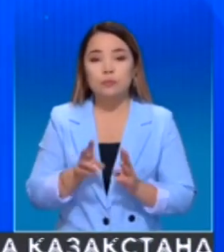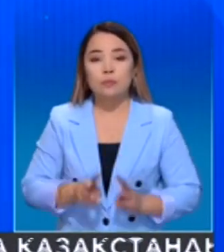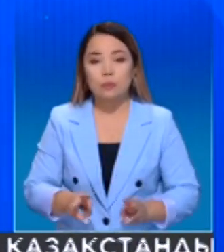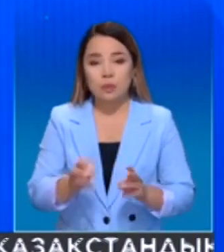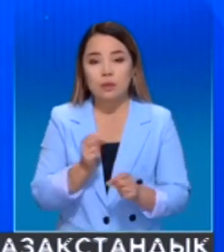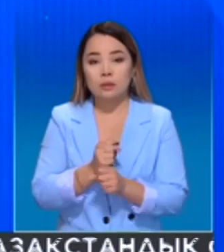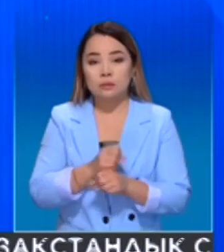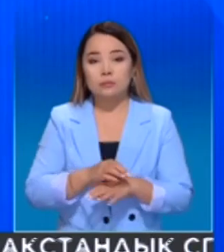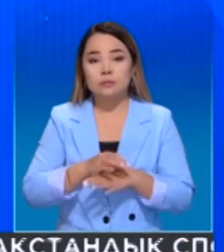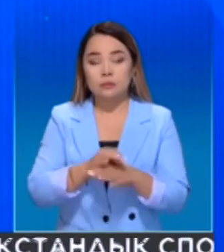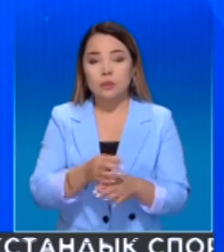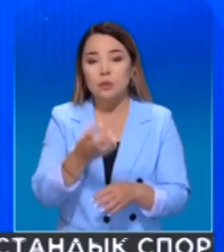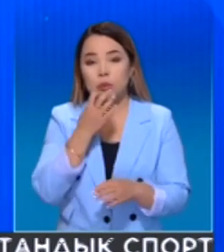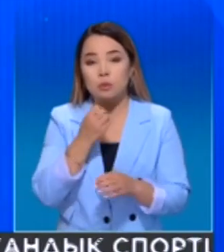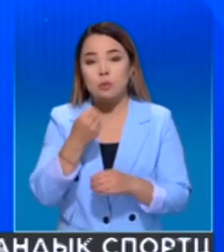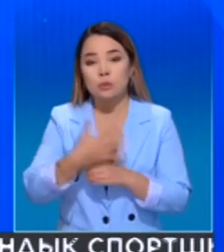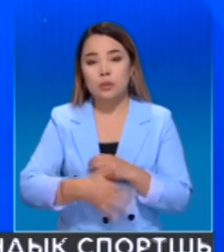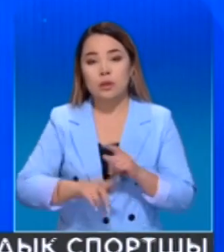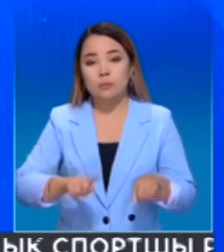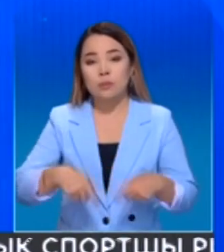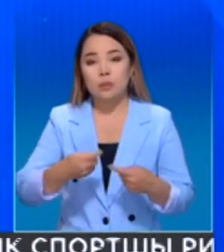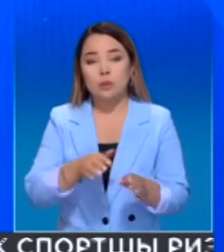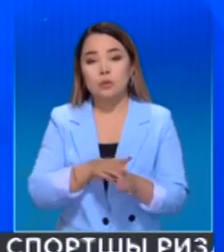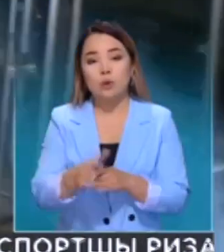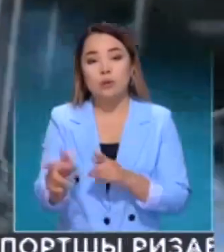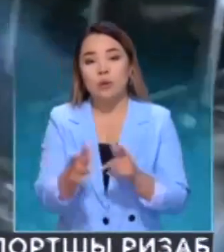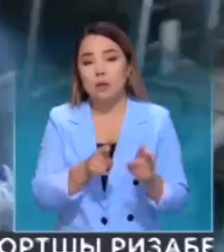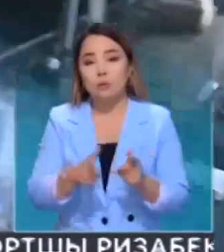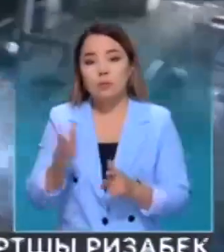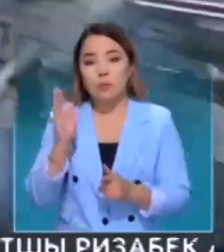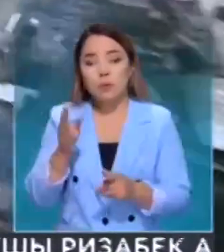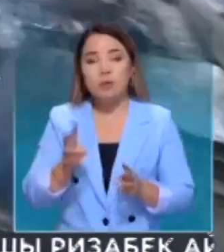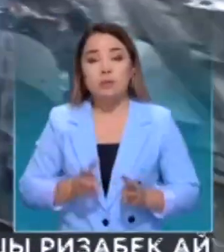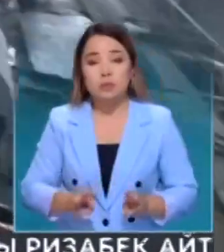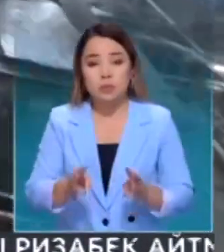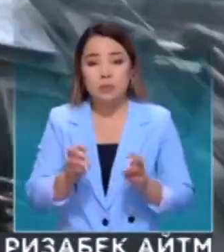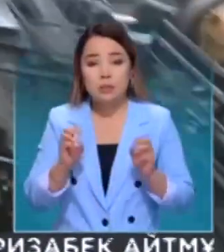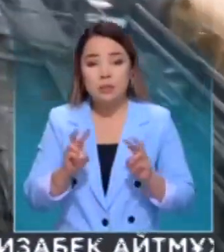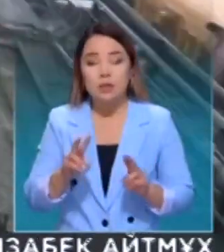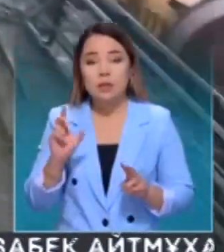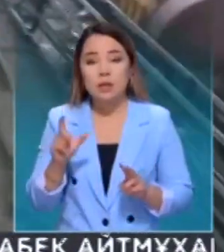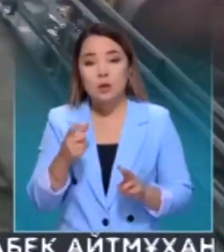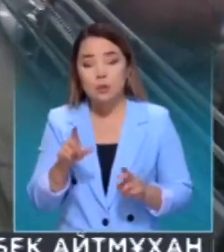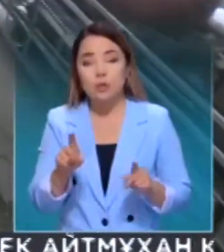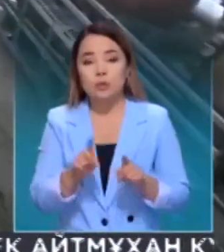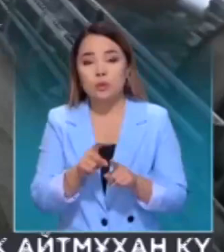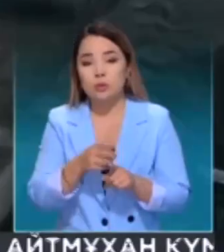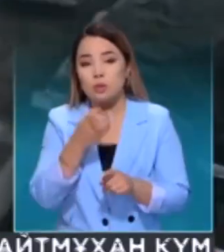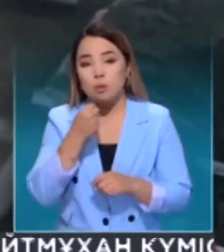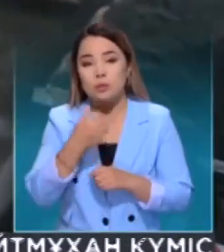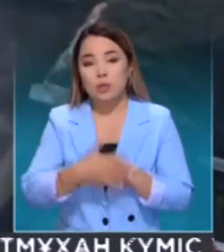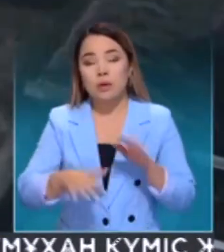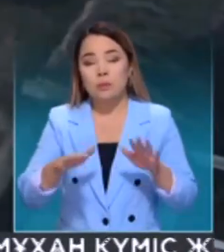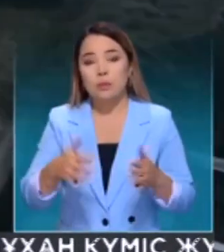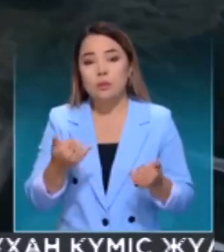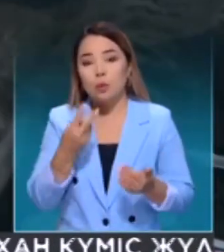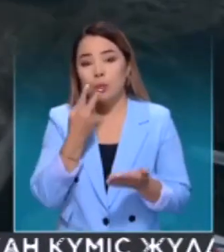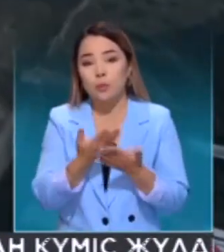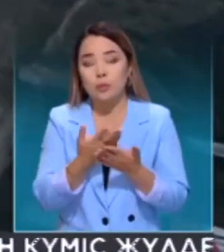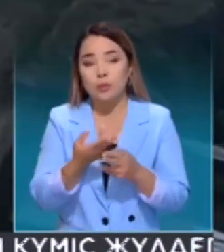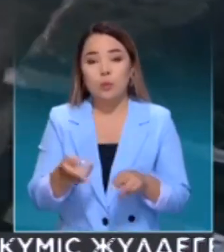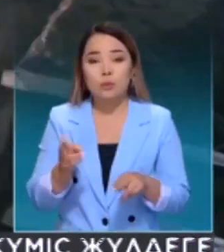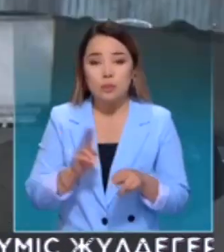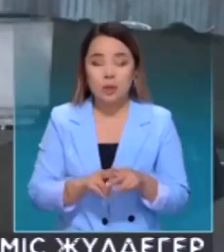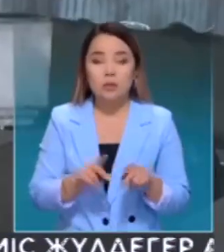қазандықтар және де біздің жылу беру орталықтары толықтай дайын болады. Қазандық демекші, Екібастұз жылу электр орталығының қазіргі көрінісі